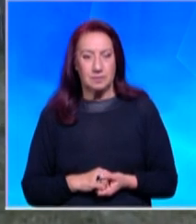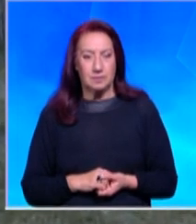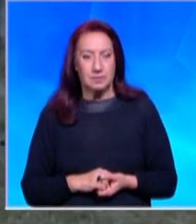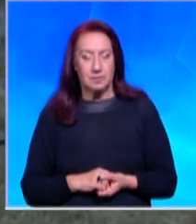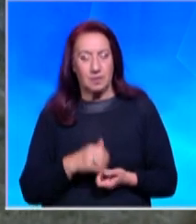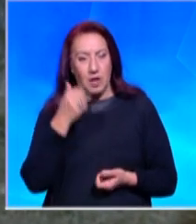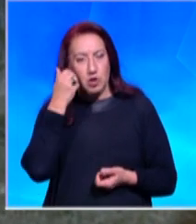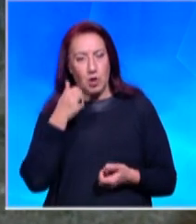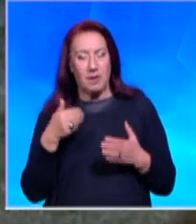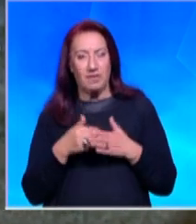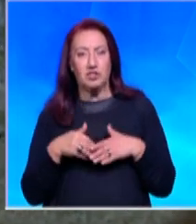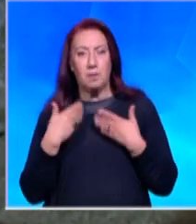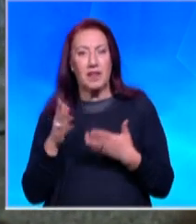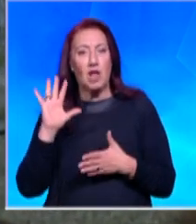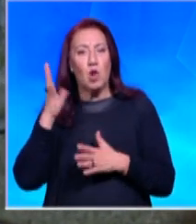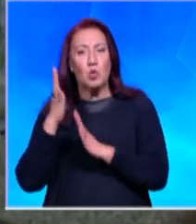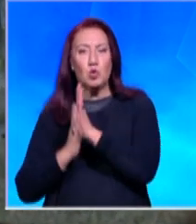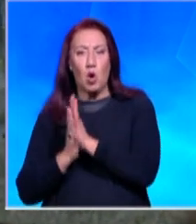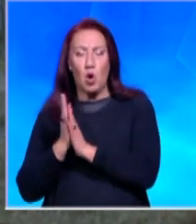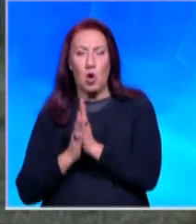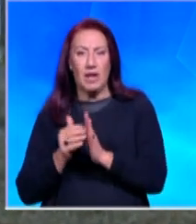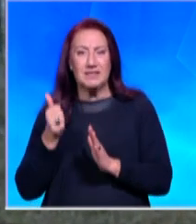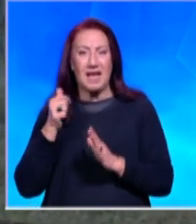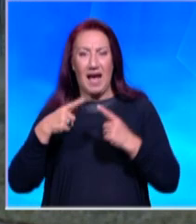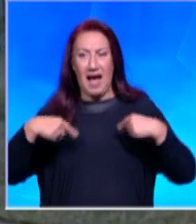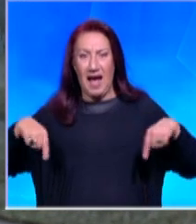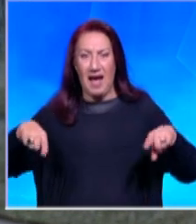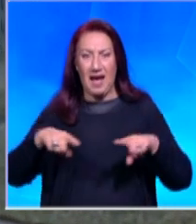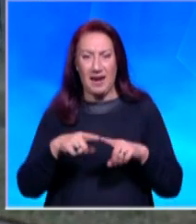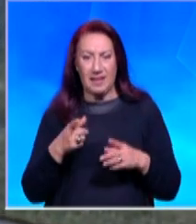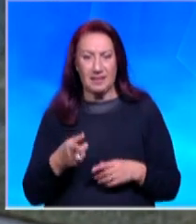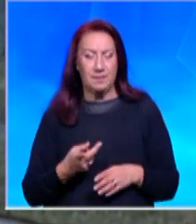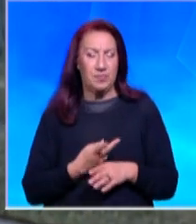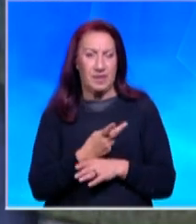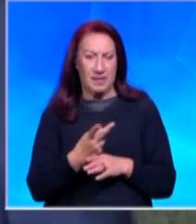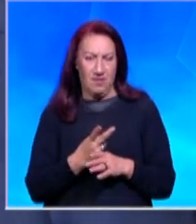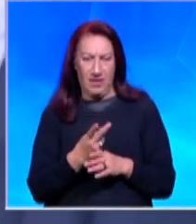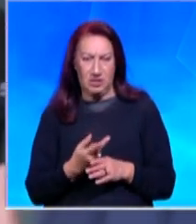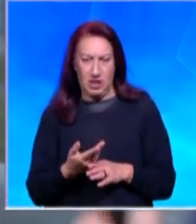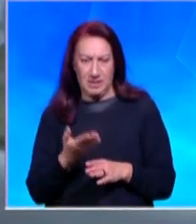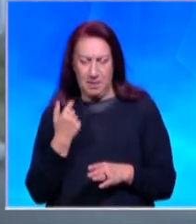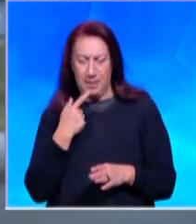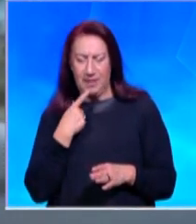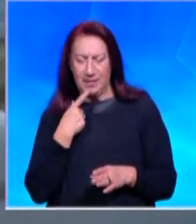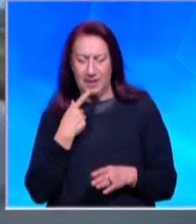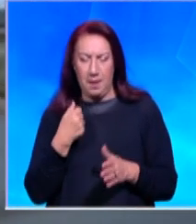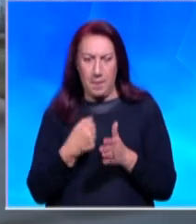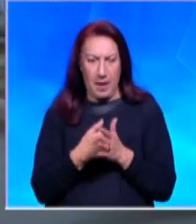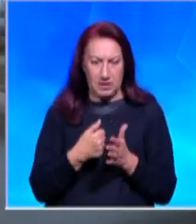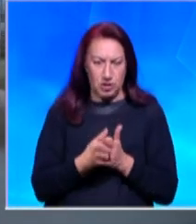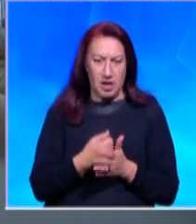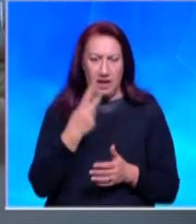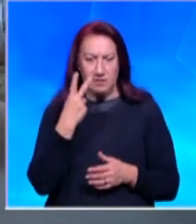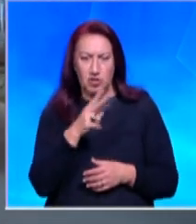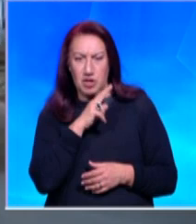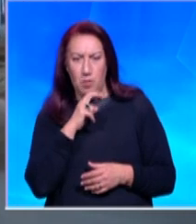Добър вечер пред Лудогорец Арена. Остават малко повече от 2 часа преди началото на сблъсък между българския шампион и Фенербахче. Виждате, че вече полицията е на своето място